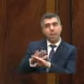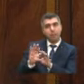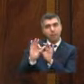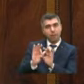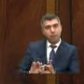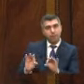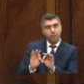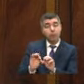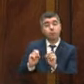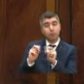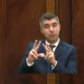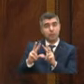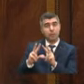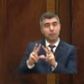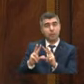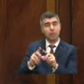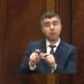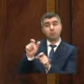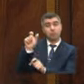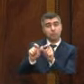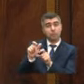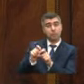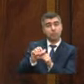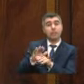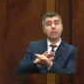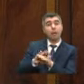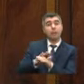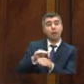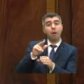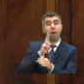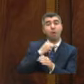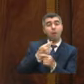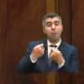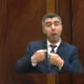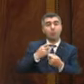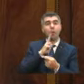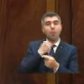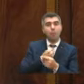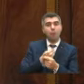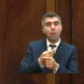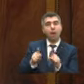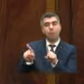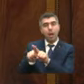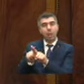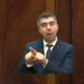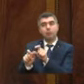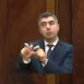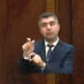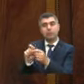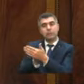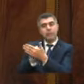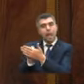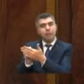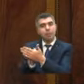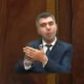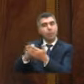حنا كأغلبيه حكوميه كنتحملوا المسؤوليه السياسيه ديال هذه الحكومه. وانا كرئيس حكومه حتى هذوك اللي غير منتمين كنتابع معاهم عدد من